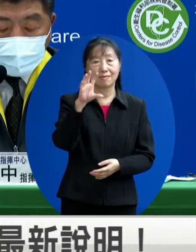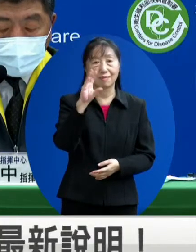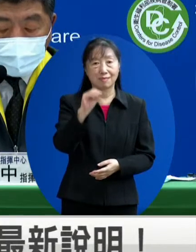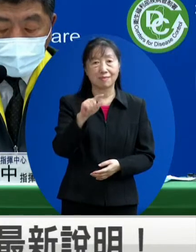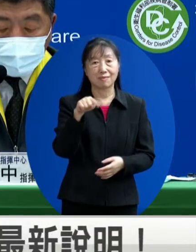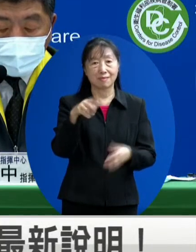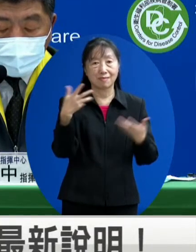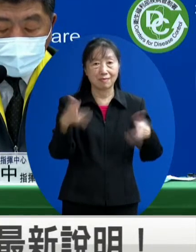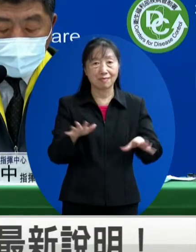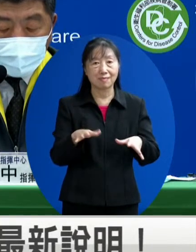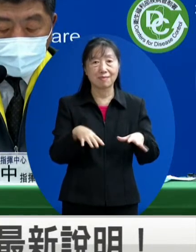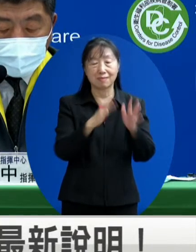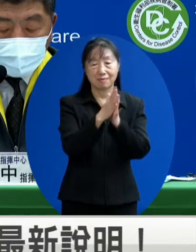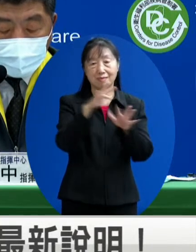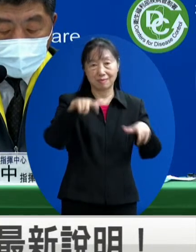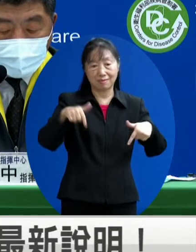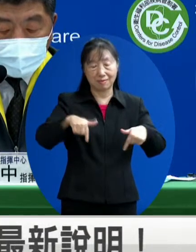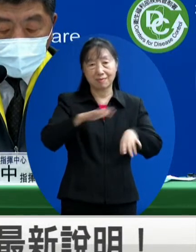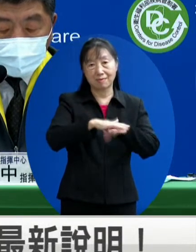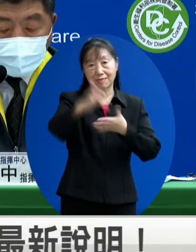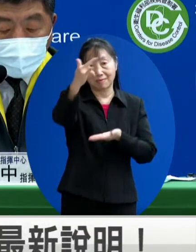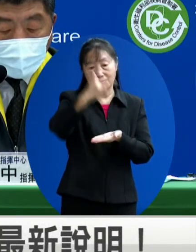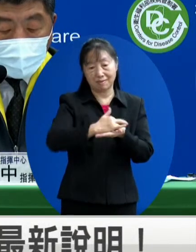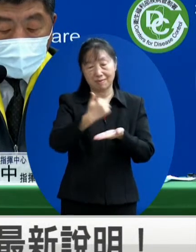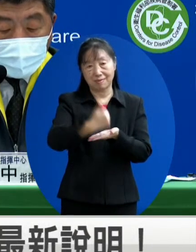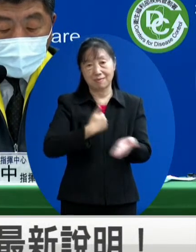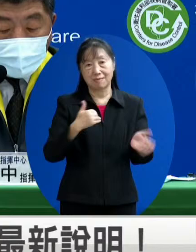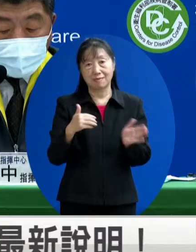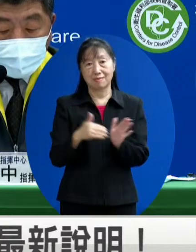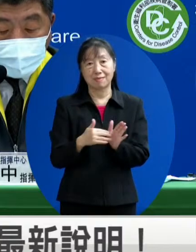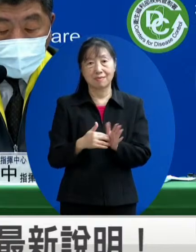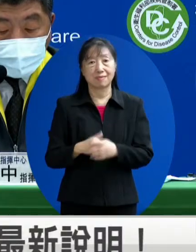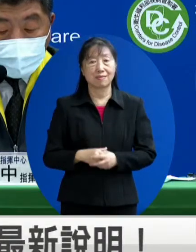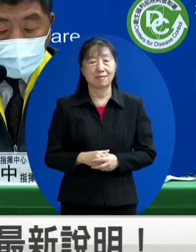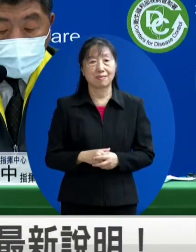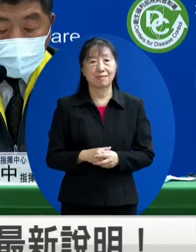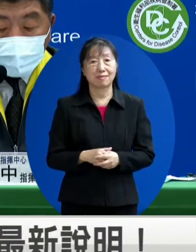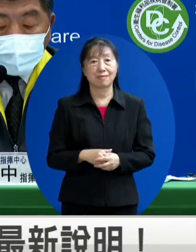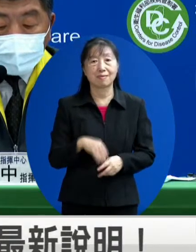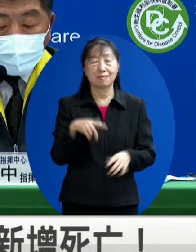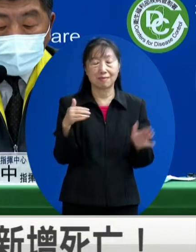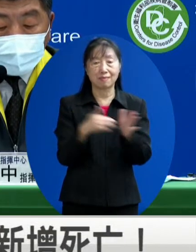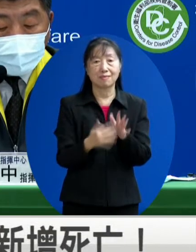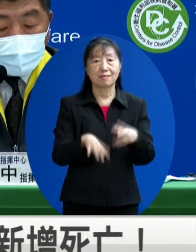115.038万剂哈，到今天下午哈，下午会抵台。那效期是